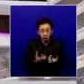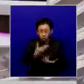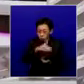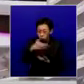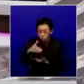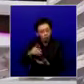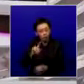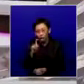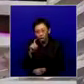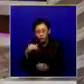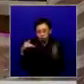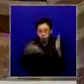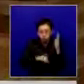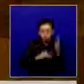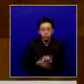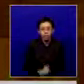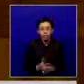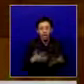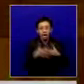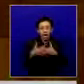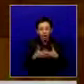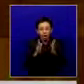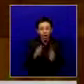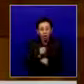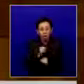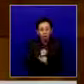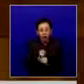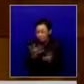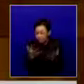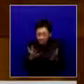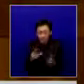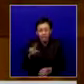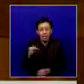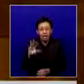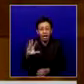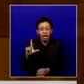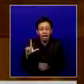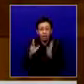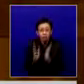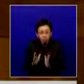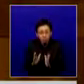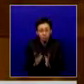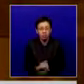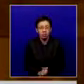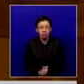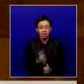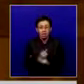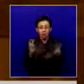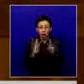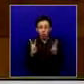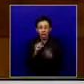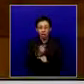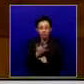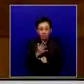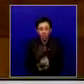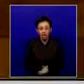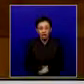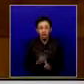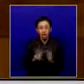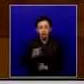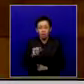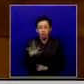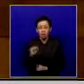อนอเมริกาตอนนี้ตกงาน35ล้านคนเป็นอย่างน้อยการตกงานจะเหยียบเข้าไปได้ 25%